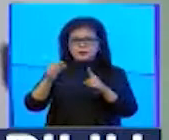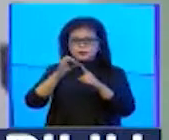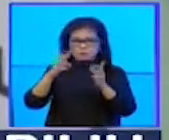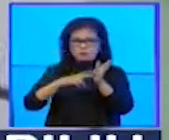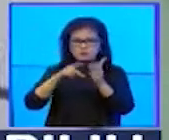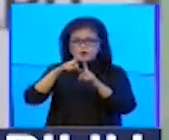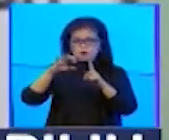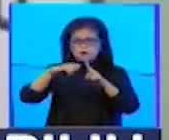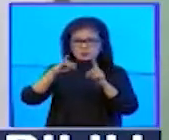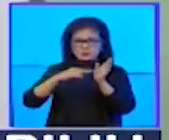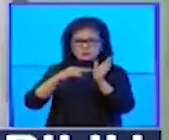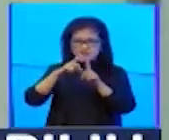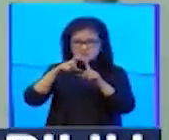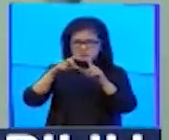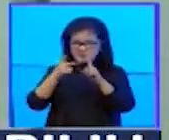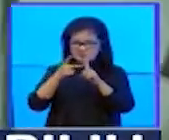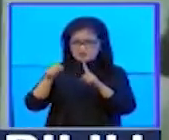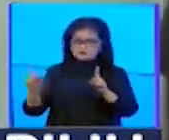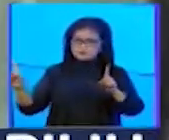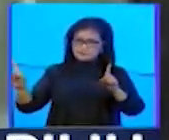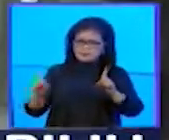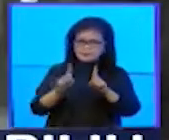Risma hari ini menuju TPS didampingi suaminya.